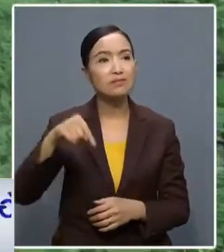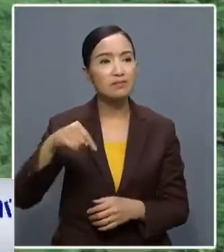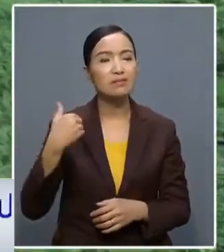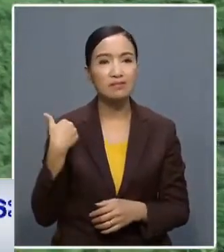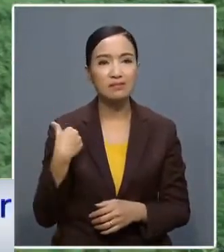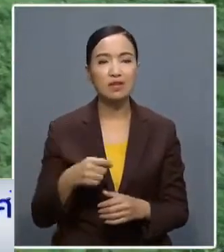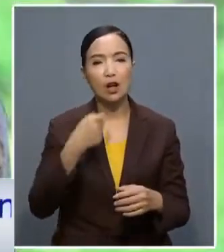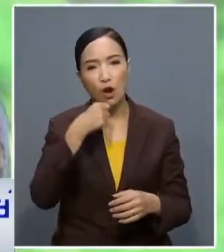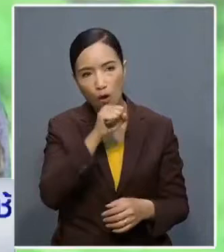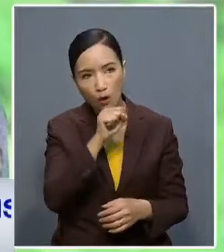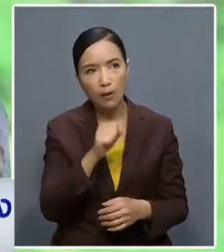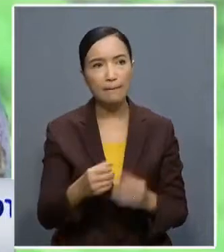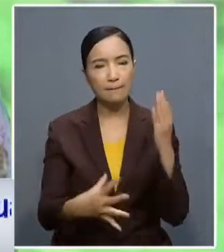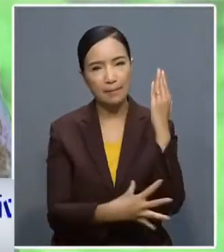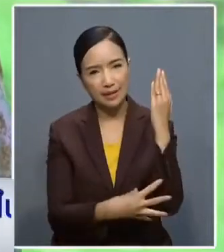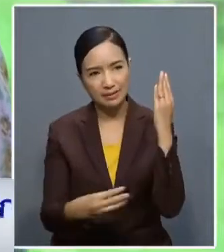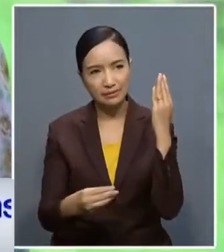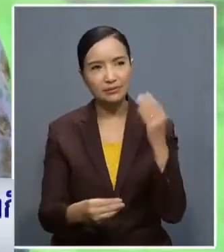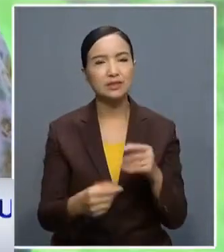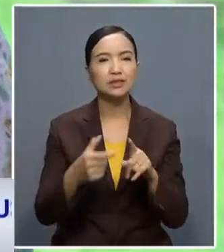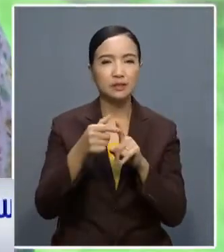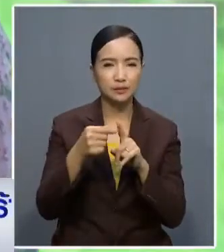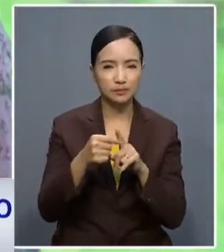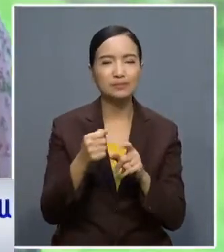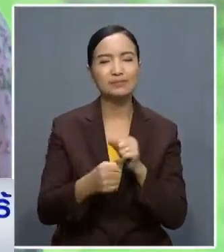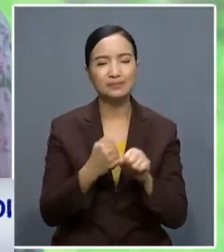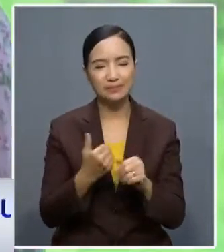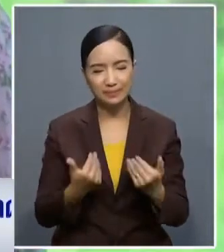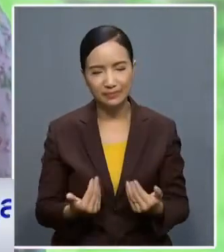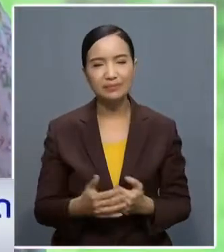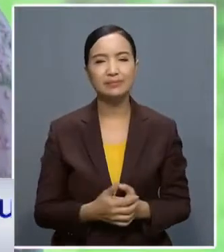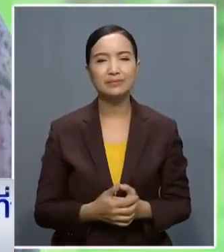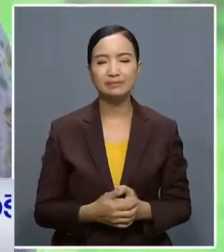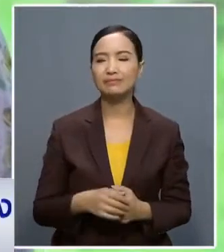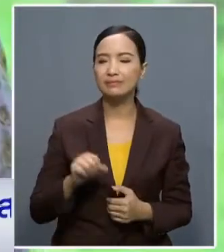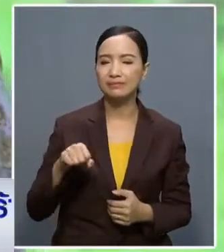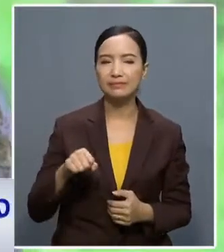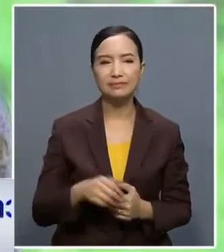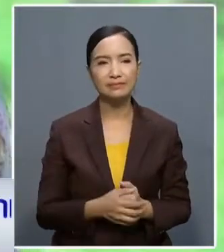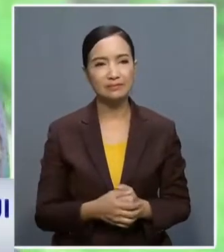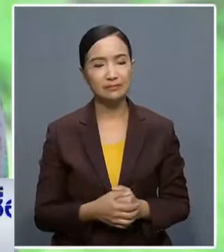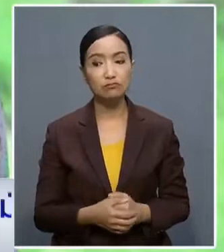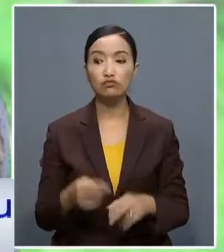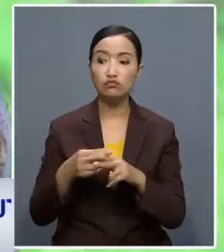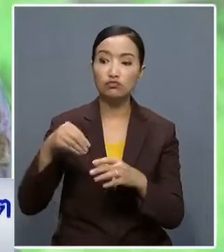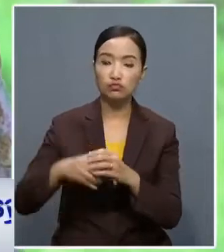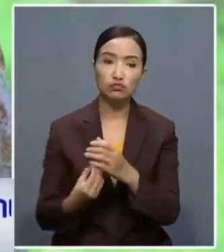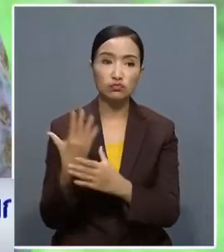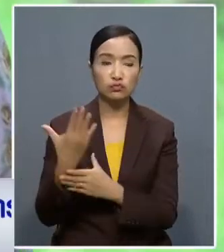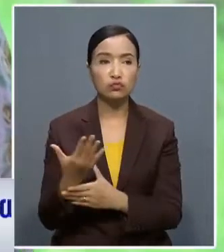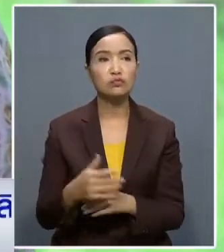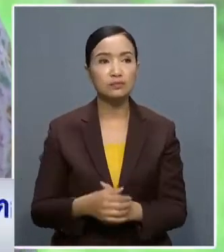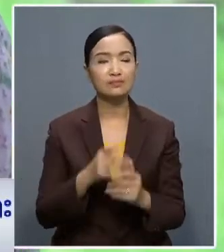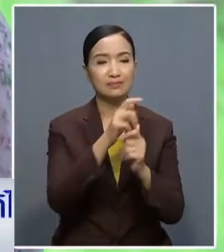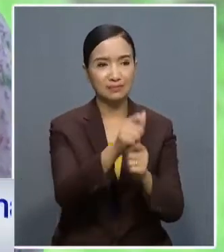มีอ้อยค่ะมันสำปะหลังข้าวโพดค่ะปีนี้ อ้อยมันสำปะหลังข้าวโพด ใช่ค่ะ ผู้ใหญ่ปลูกเองด้วยรับซื้อจาก